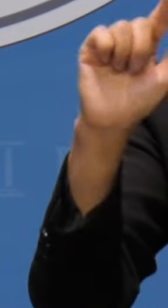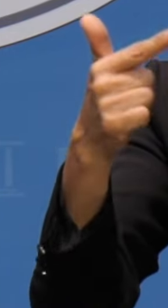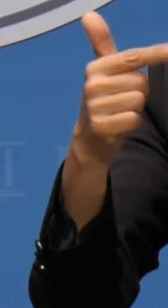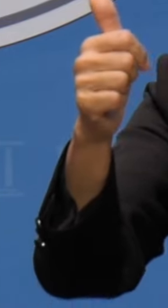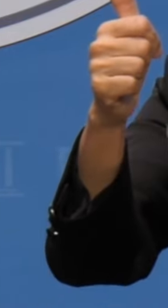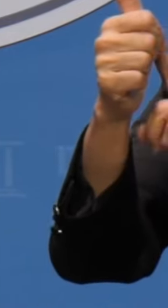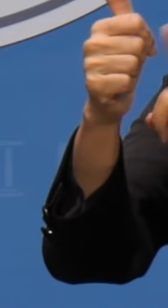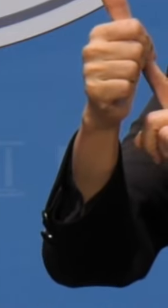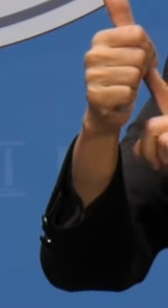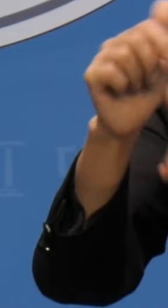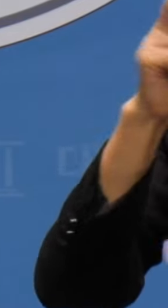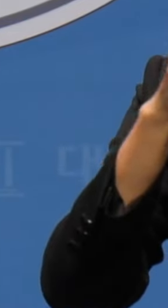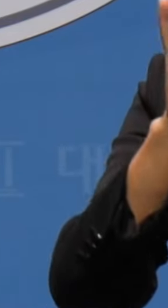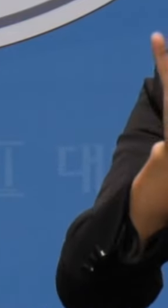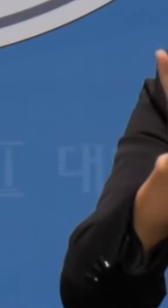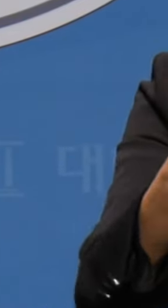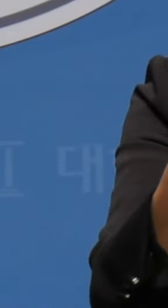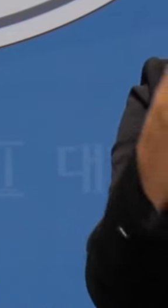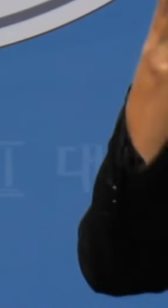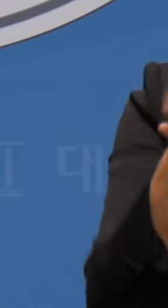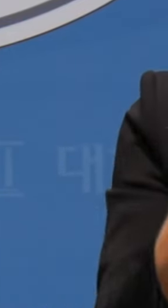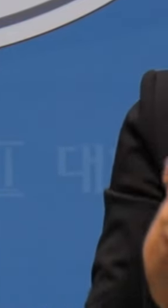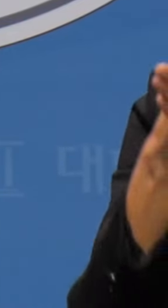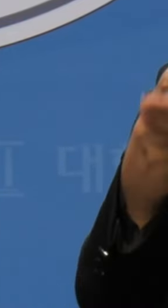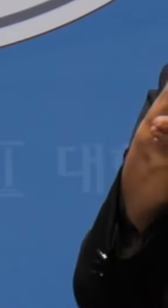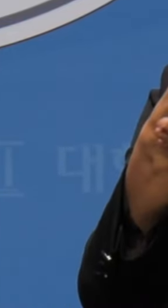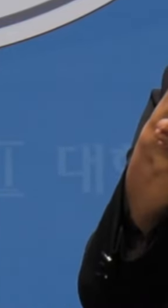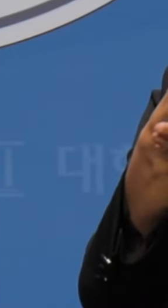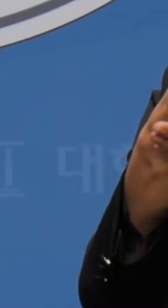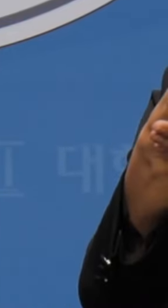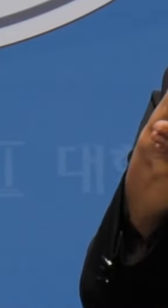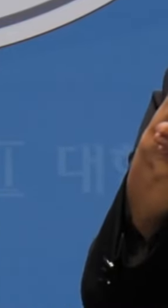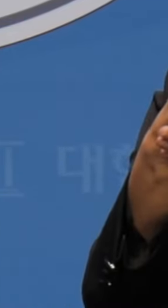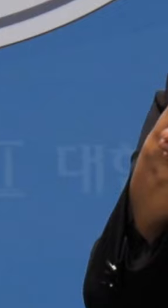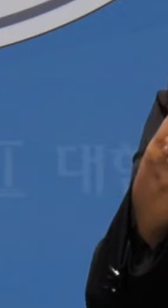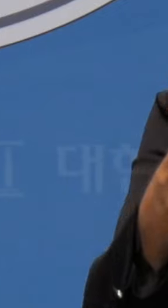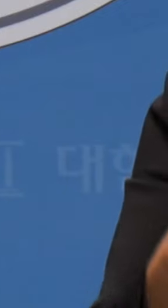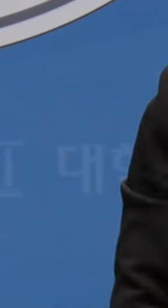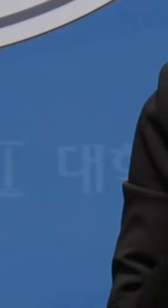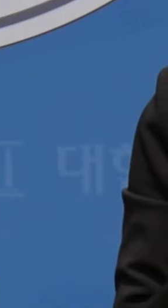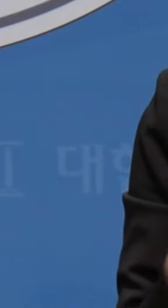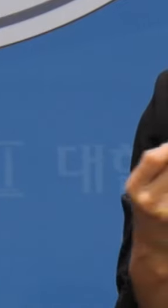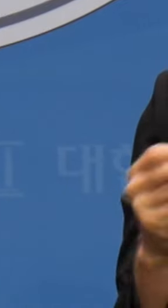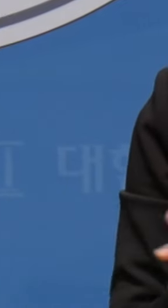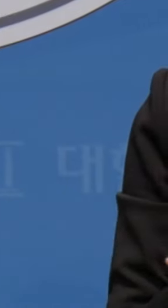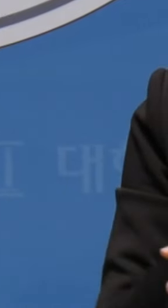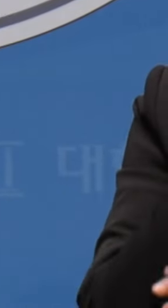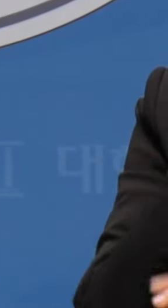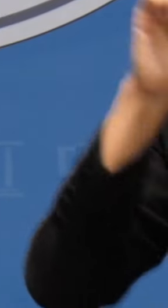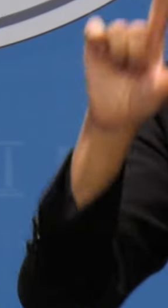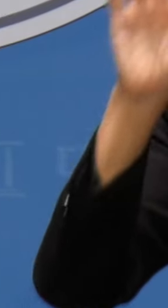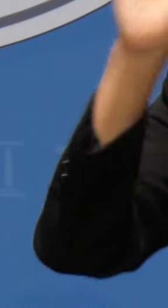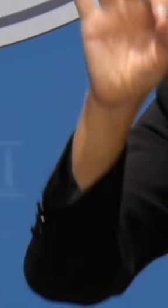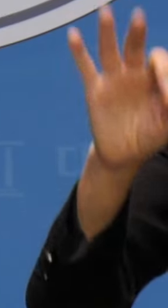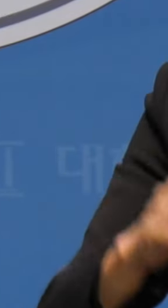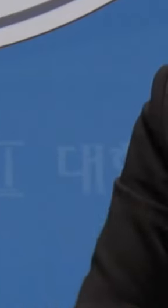대표는 명태균 방지법을 제안한다며 사태를 서둘러 덮으려고 합니다.